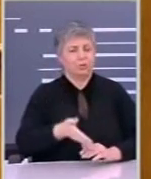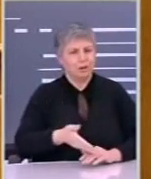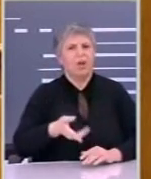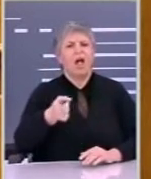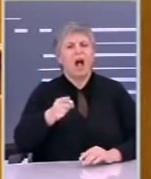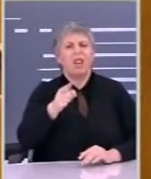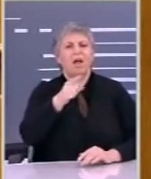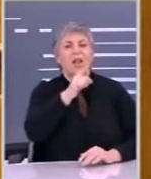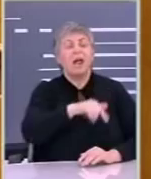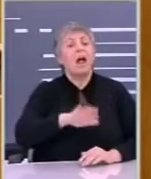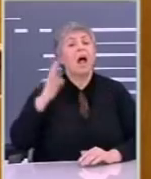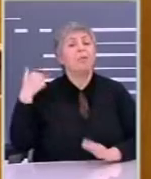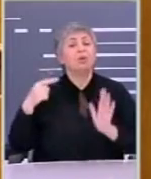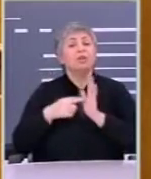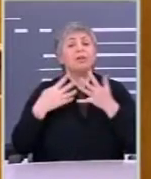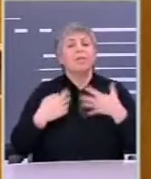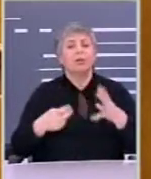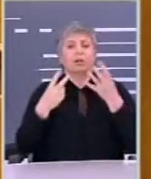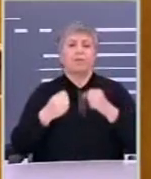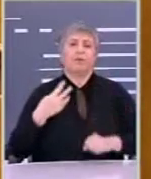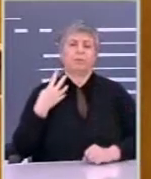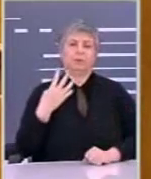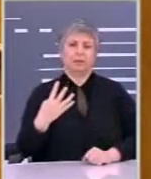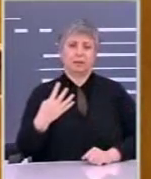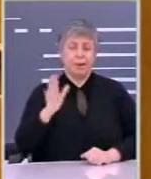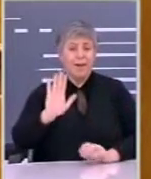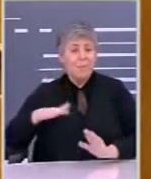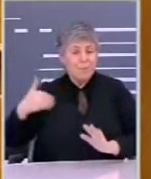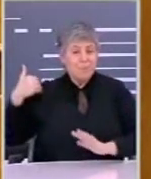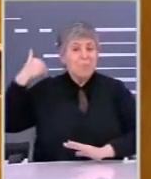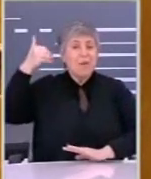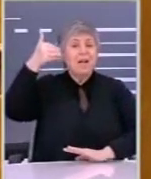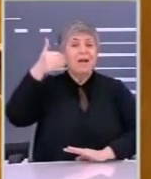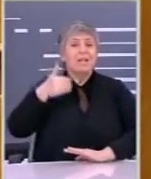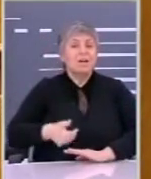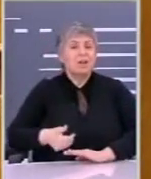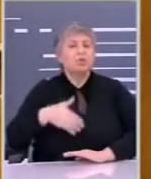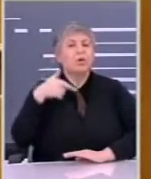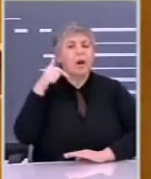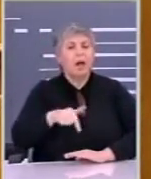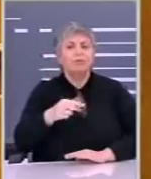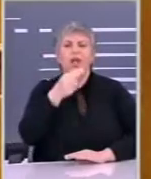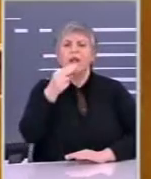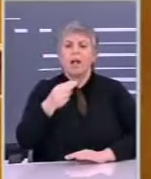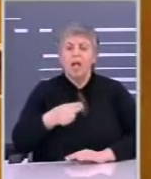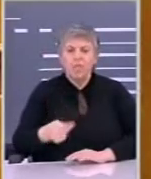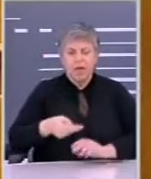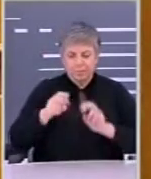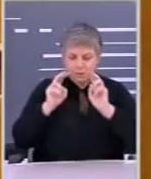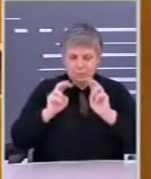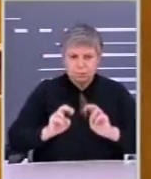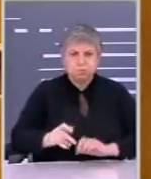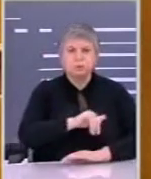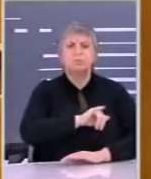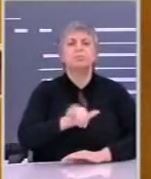μετά τη μεταπολίτευση, δεν είχαμε αποκάλυψη και δεν είχαμε έρευνα σε τέτοιες περιπτώσεις διαπλοκής, μεταφοράς χρημάτων